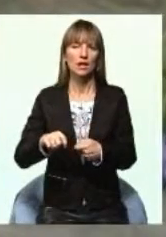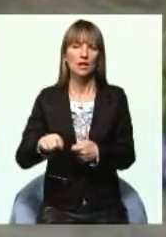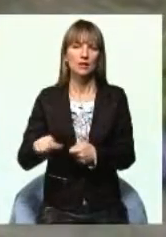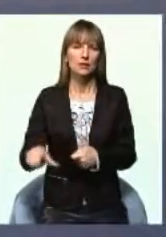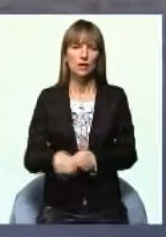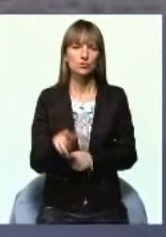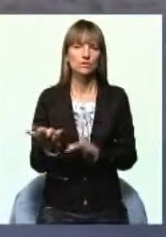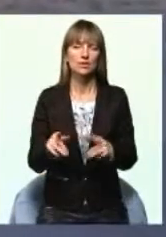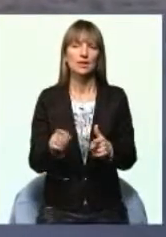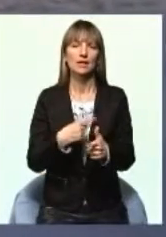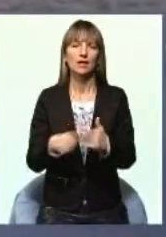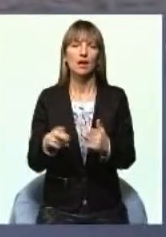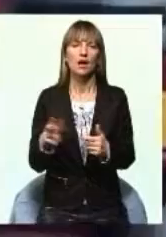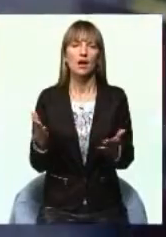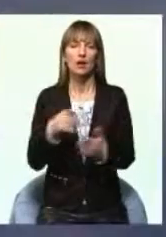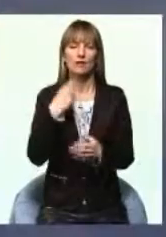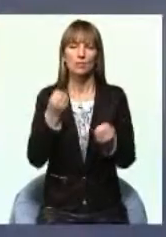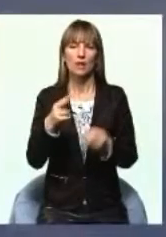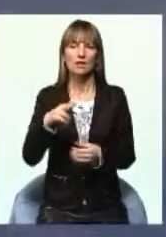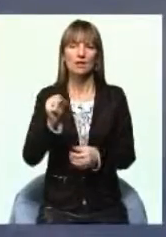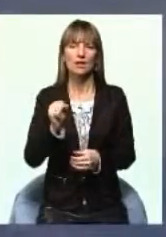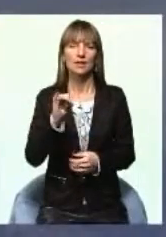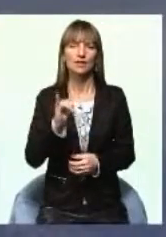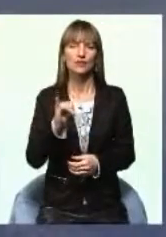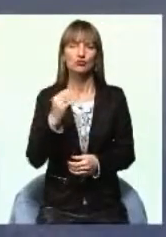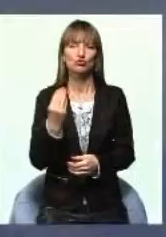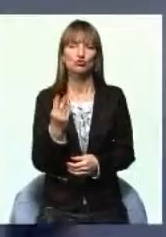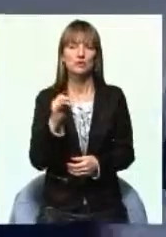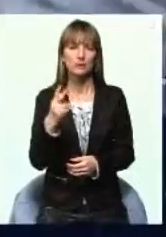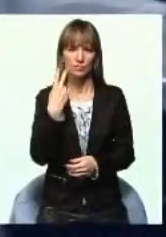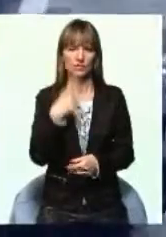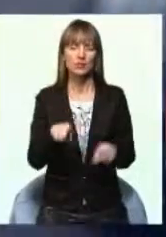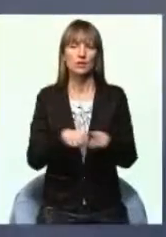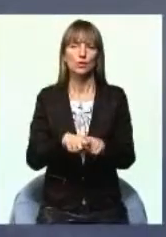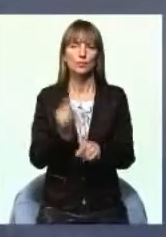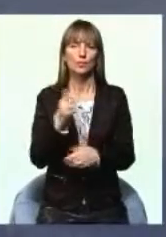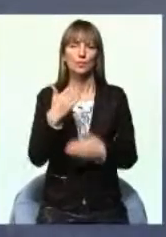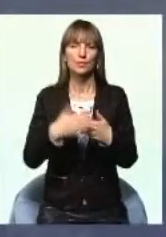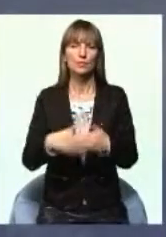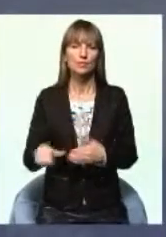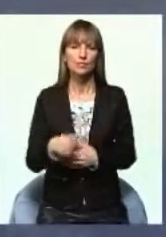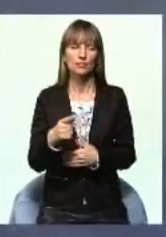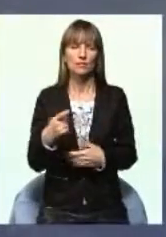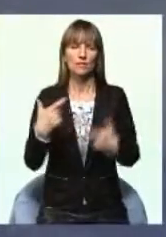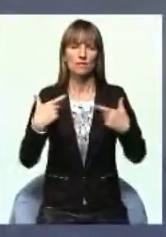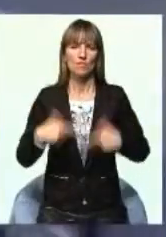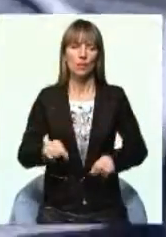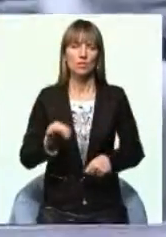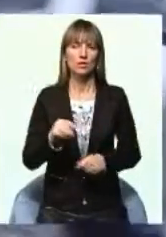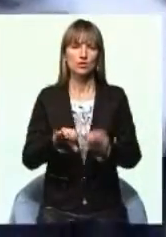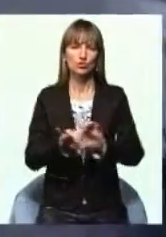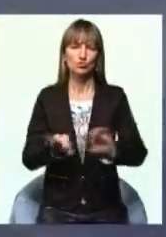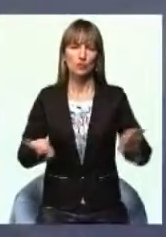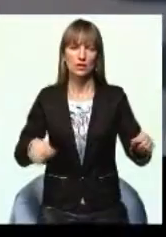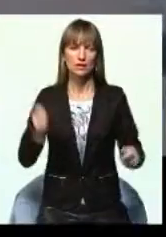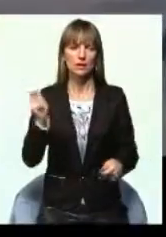або, як кажуть просто, даїшник. Малята, чи помічали ви таких людей біля дороги в уніформах із жезлами? І час від